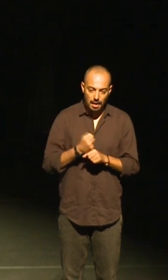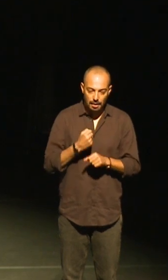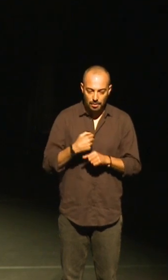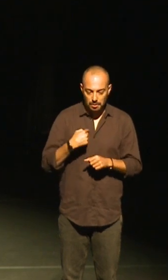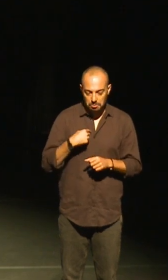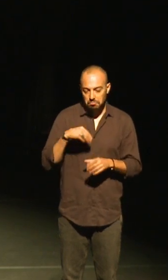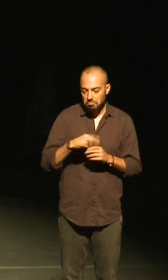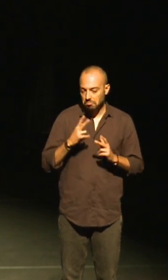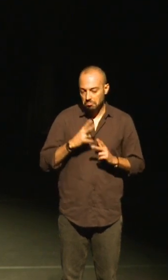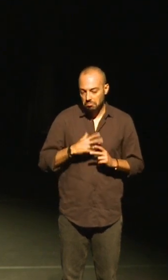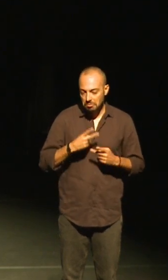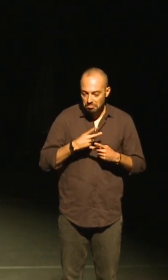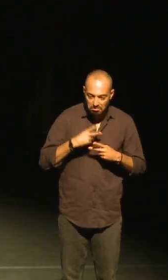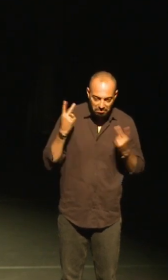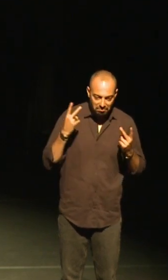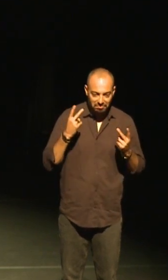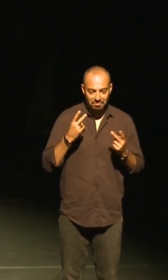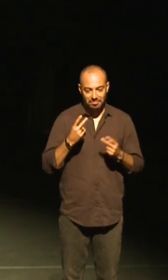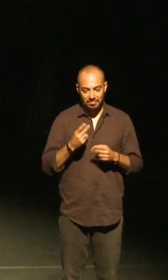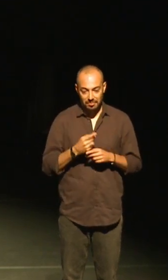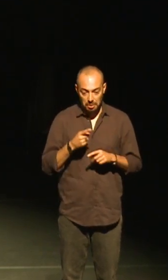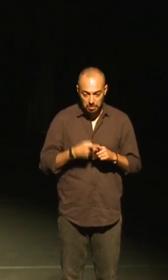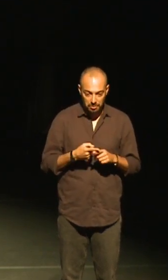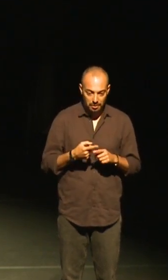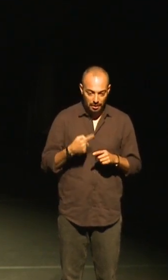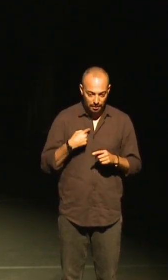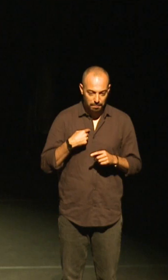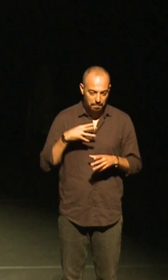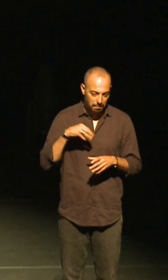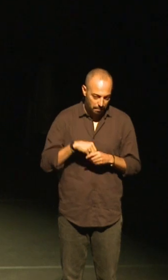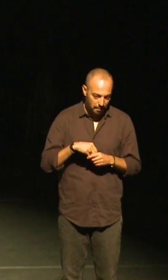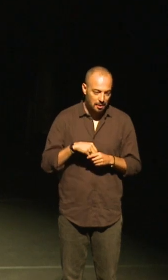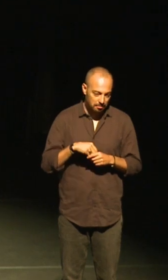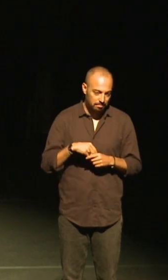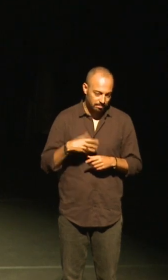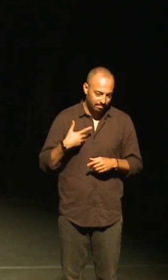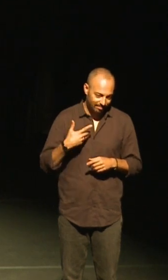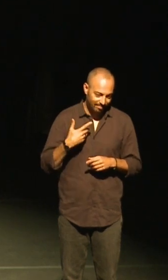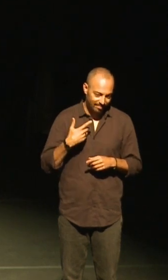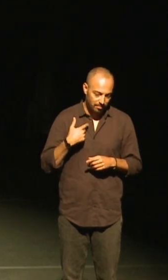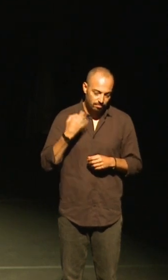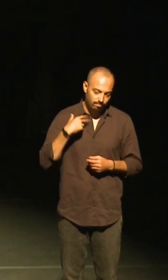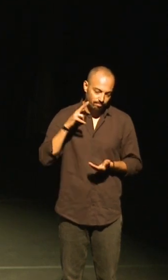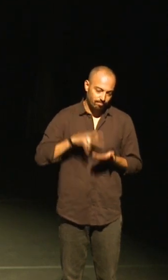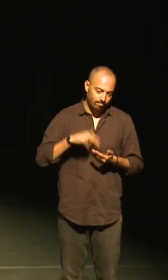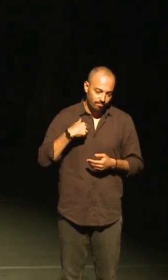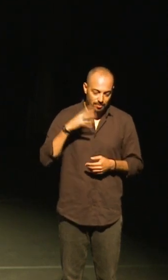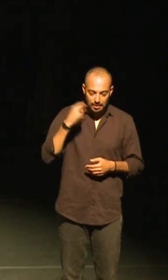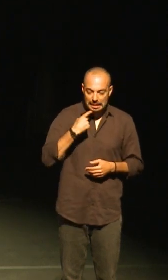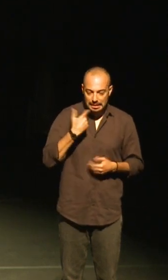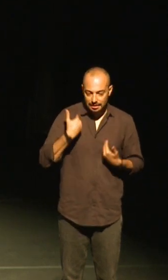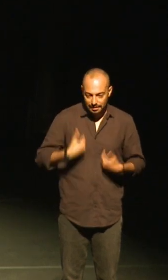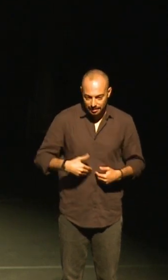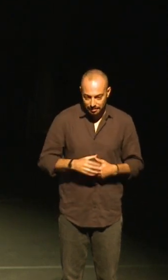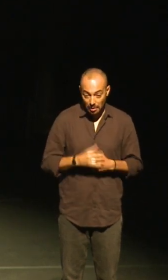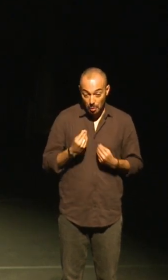sia perché sentirmi riconosciuto Quando mi hanno trasferito mi hanno chiesto quanti siete gli otto due Nessuno mi ha chiesto se portassi